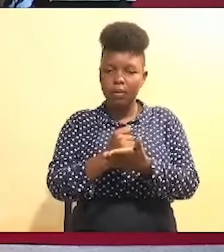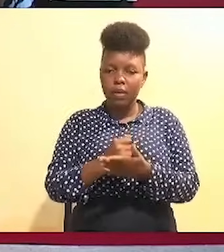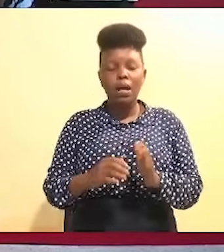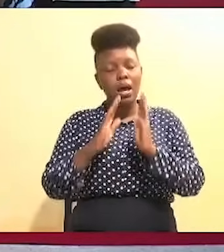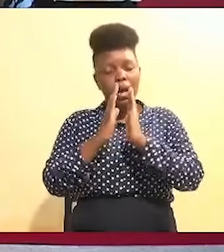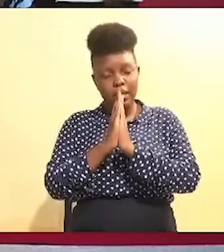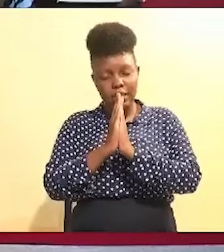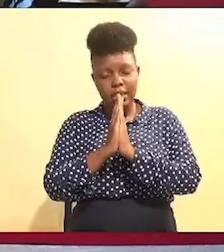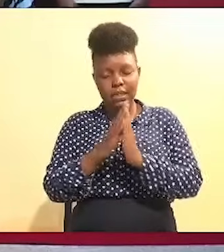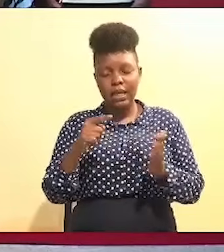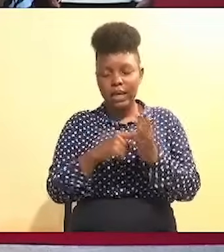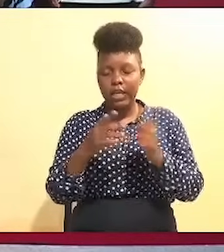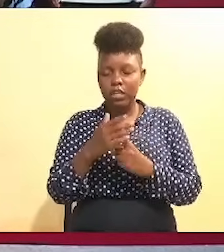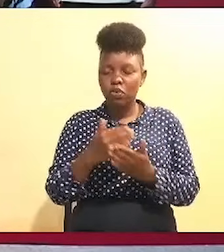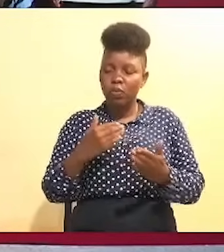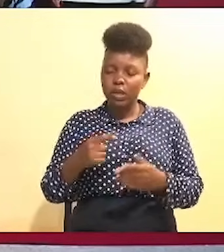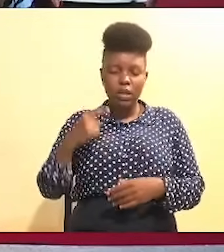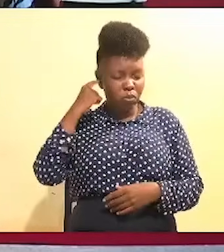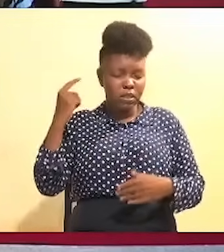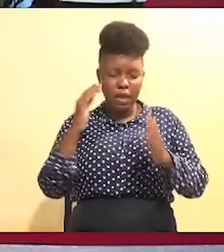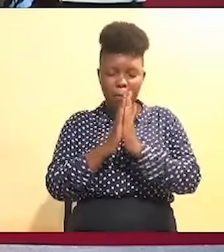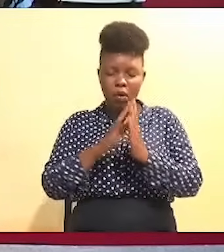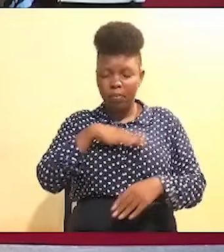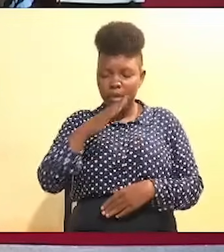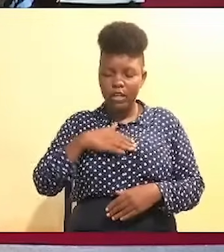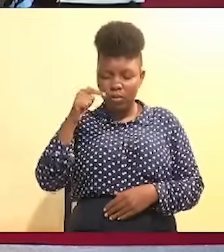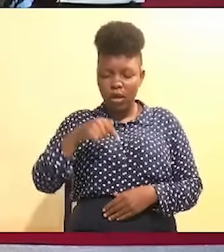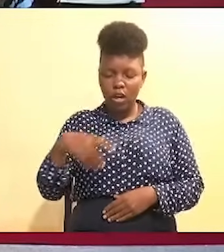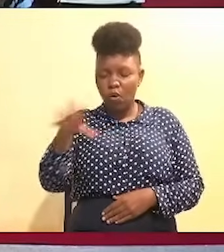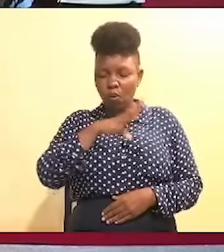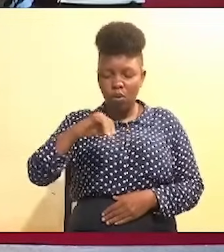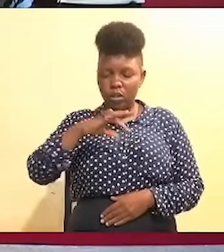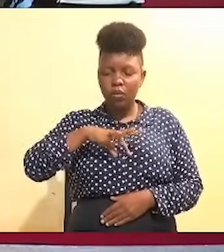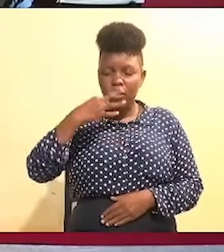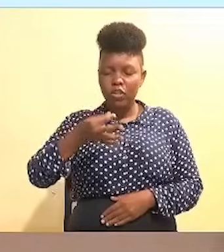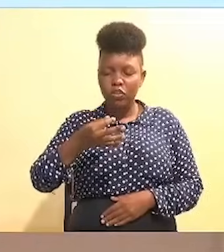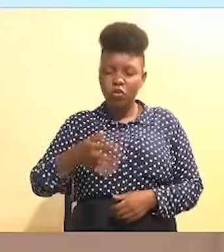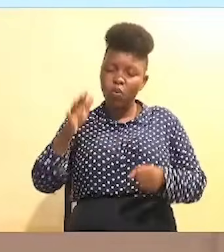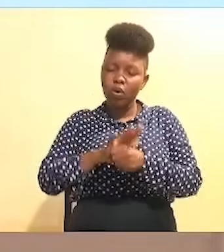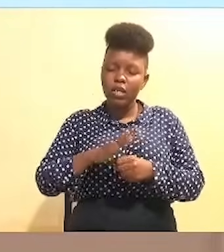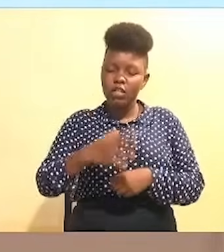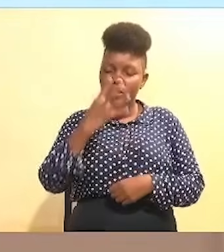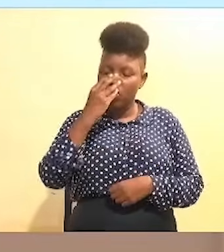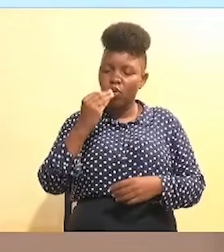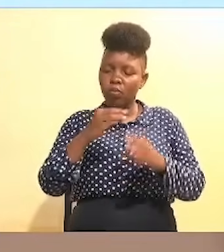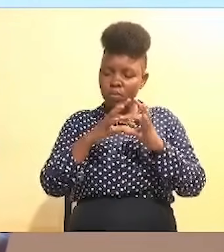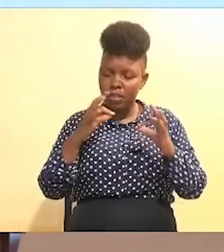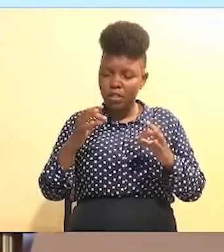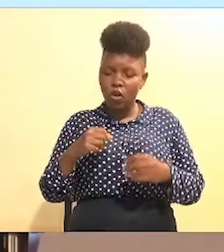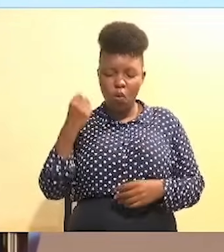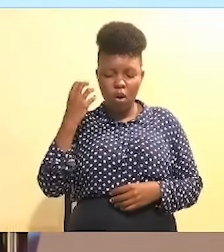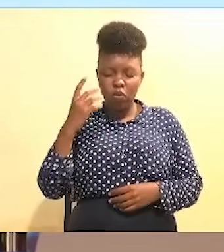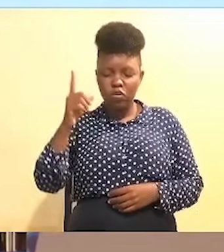Asante Yesu kwa ajili ya kusikia maombi yetu haya. Wote waliojitoa ukawajaze Roho Mtakatifu.